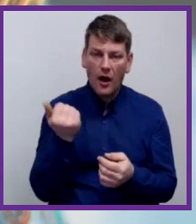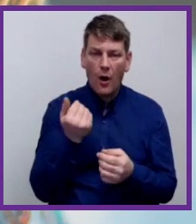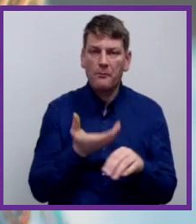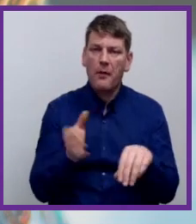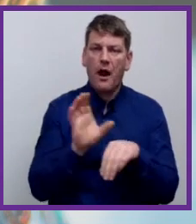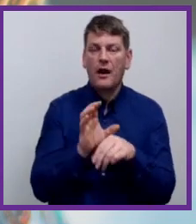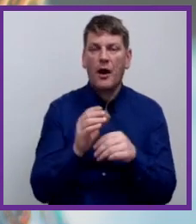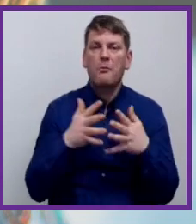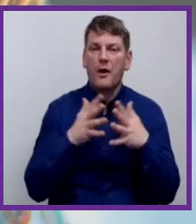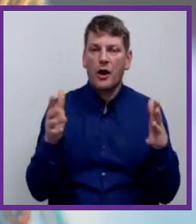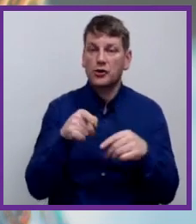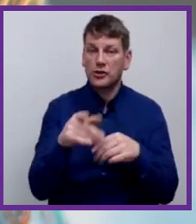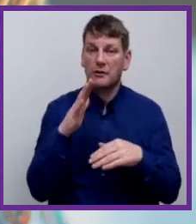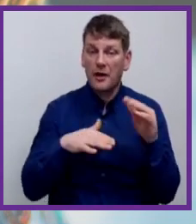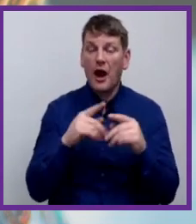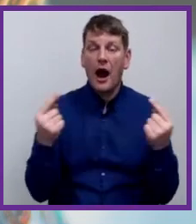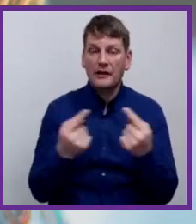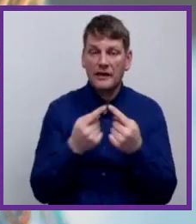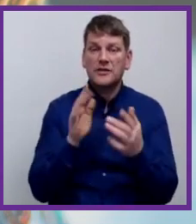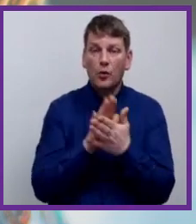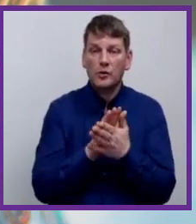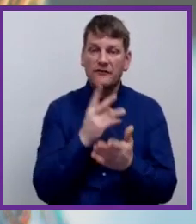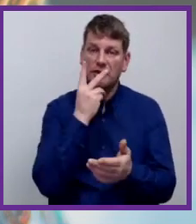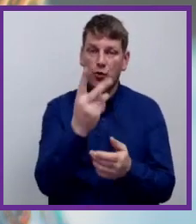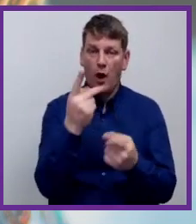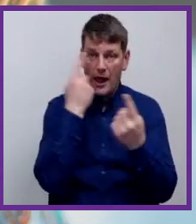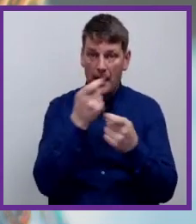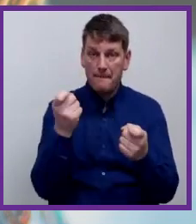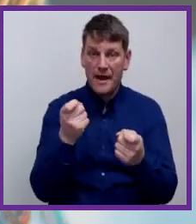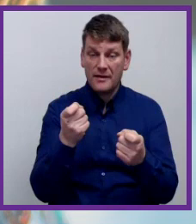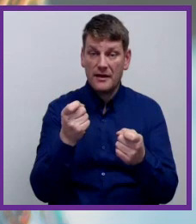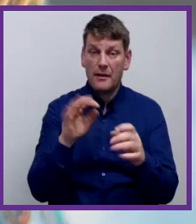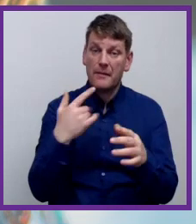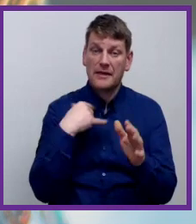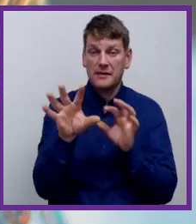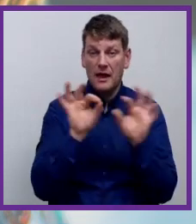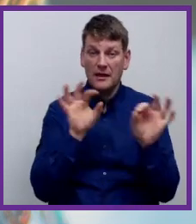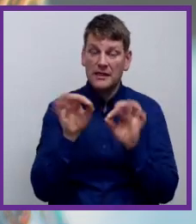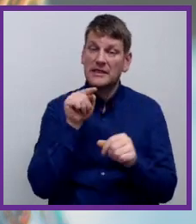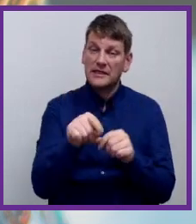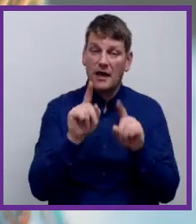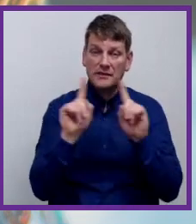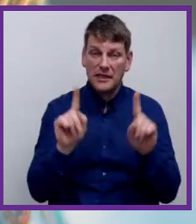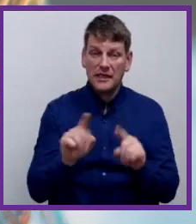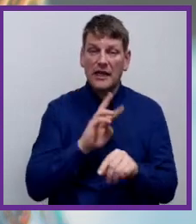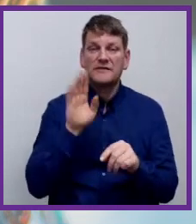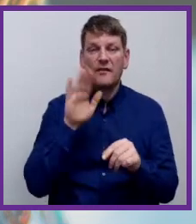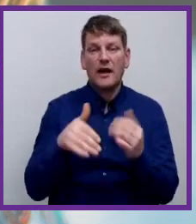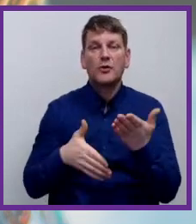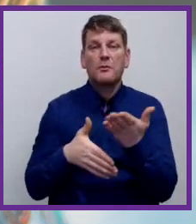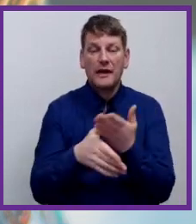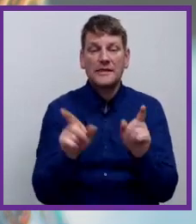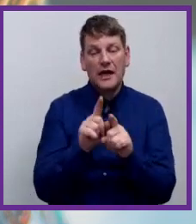plaša šī praksa attiecībā tieši uz vizuālajiem mēdījiem, bet nu, es atlasīju tās lietas, kas varētu palīdzēt